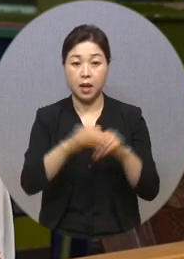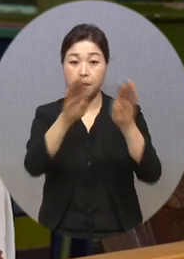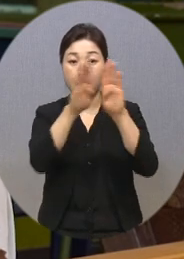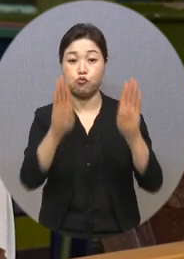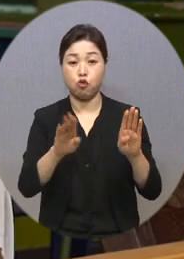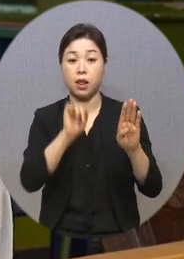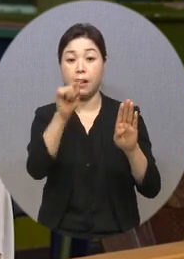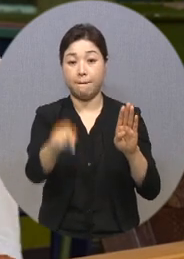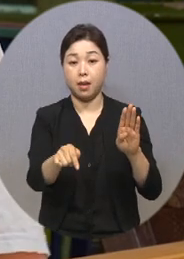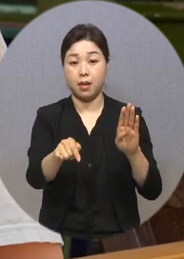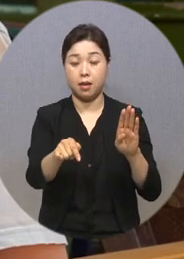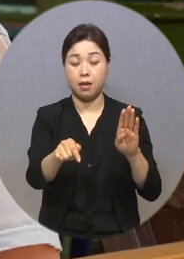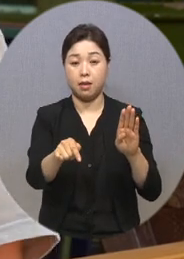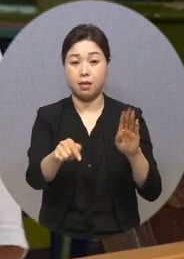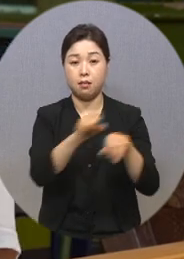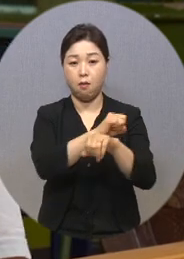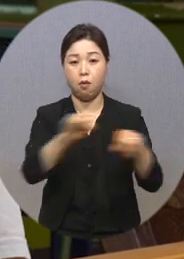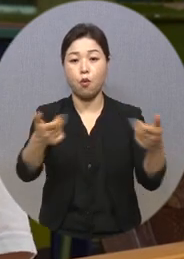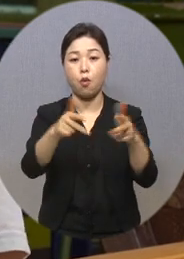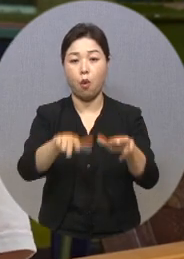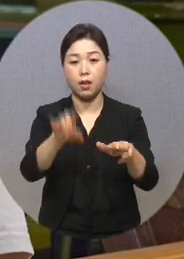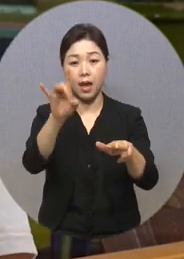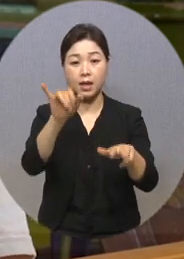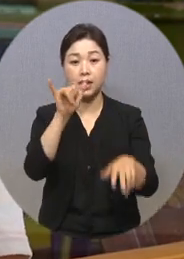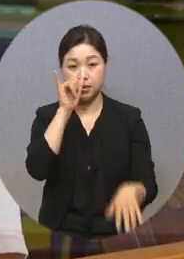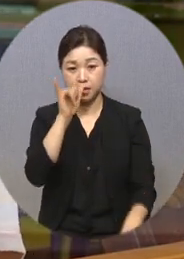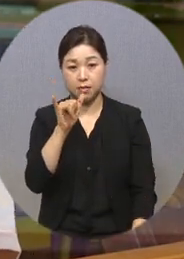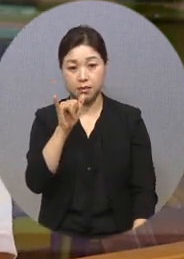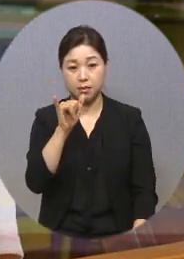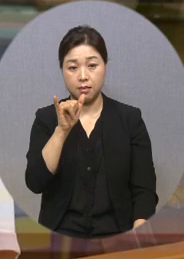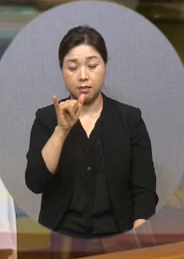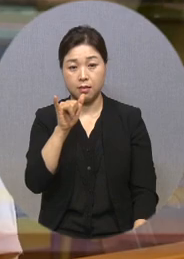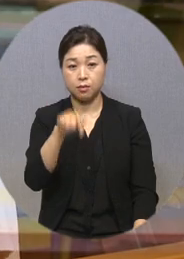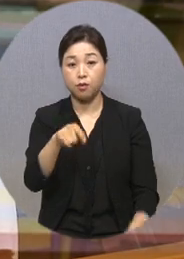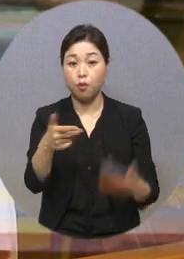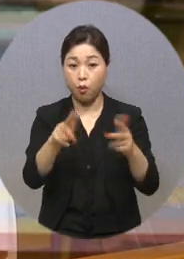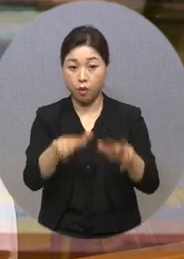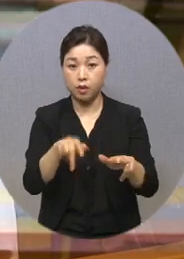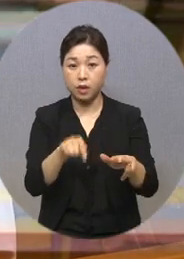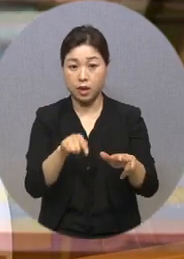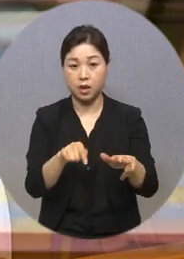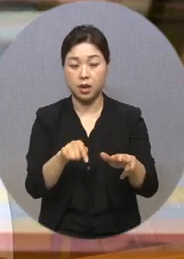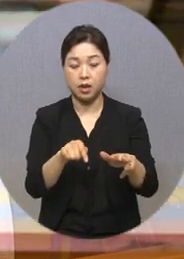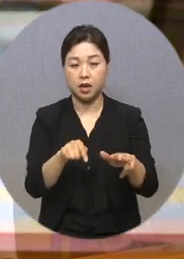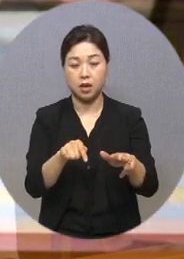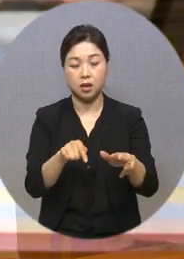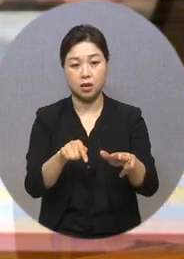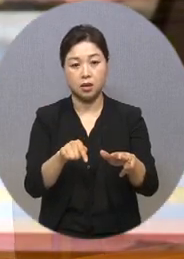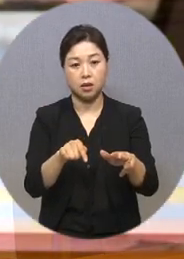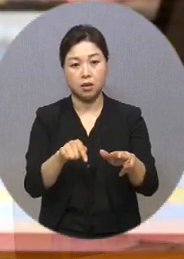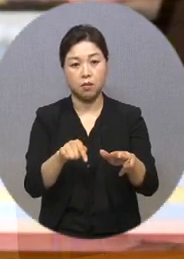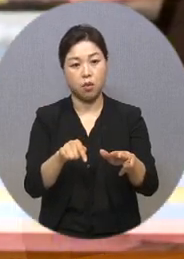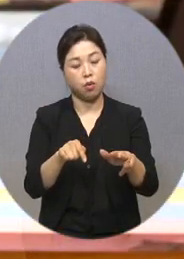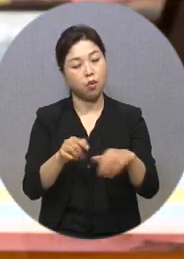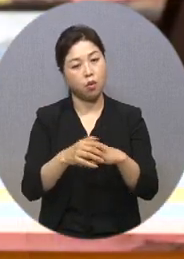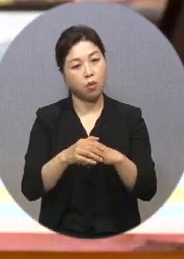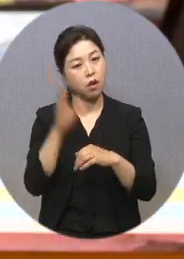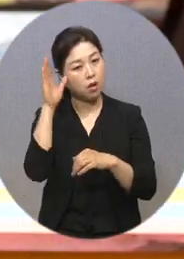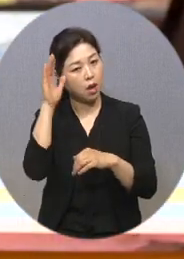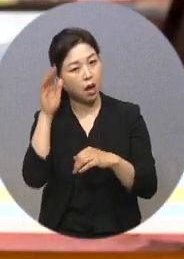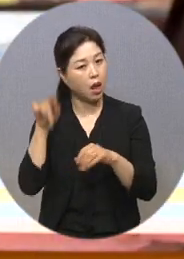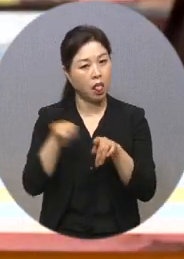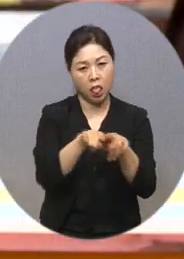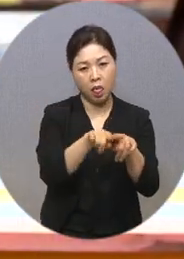앞에 공원이 하나 크게 있었어요 4 그 공원에서 이제 언제부터인가 반려견 출입 금지라는